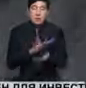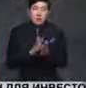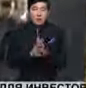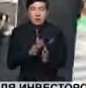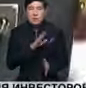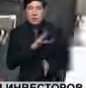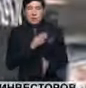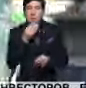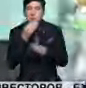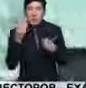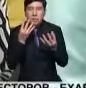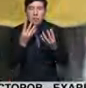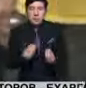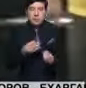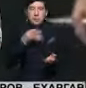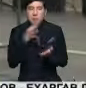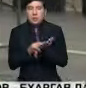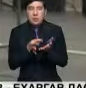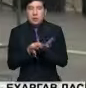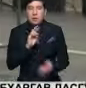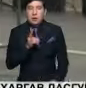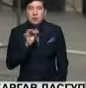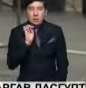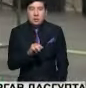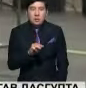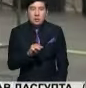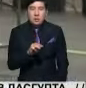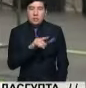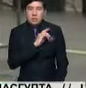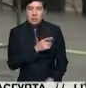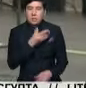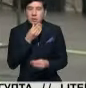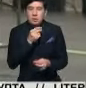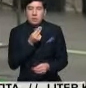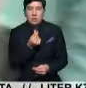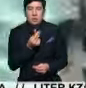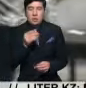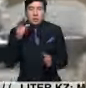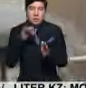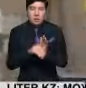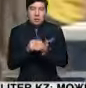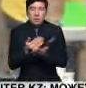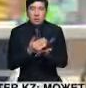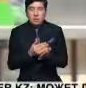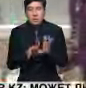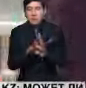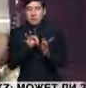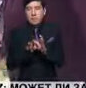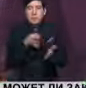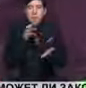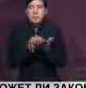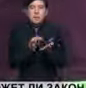В последние дни перед голосованием кандидаты не жалеют силы денег, пытаясь убедить избирателей и выборщиков проголосовать за